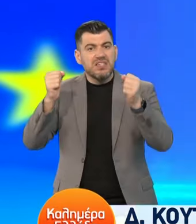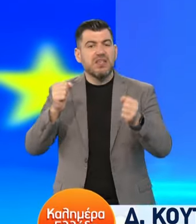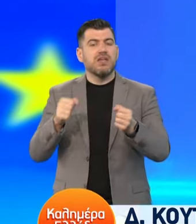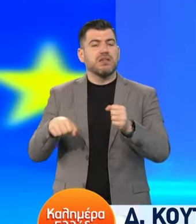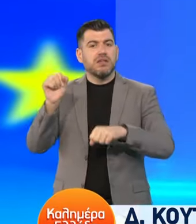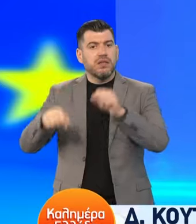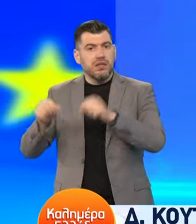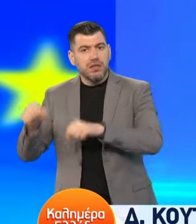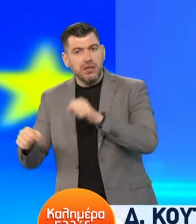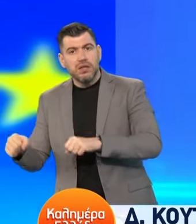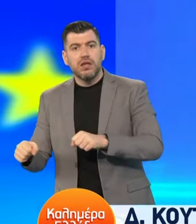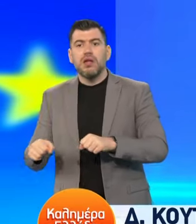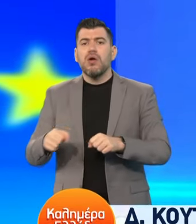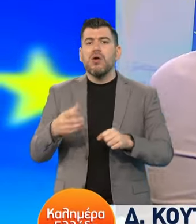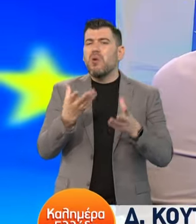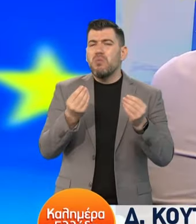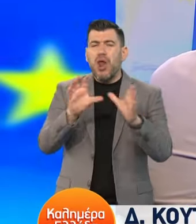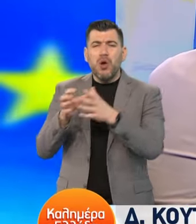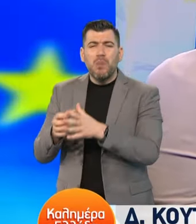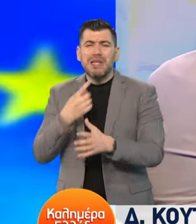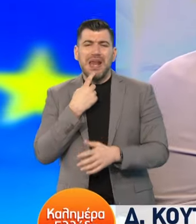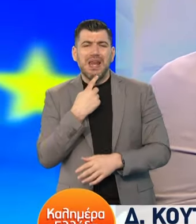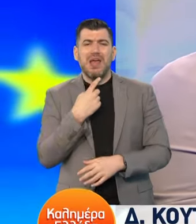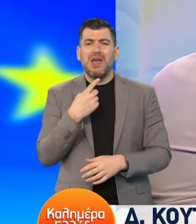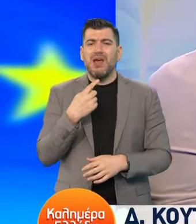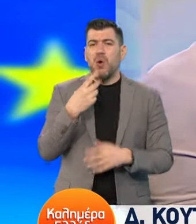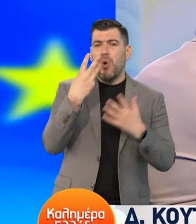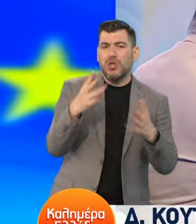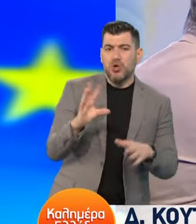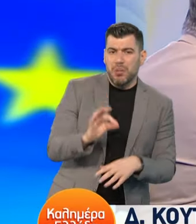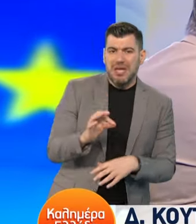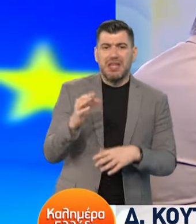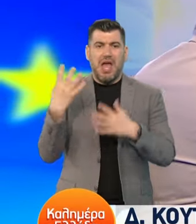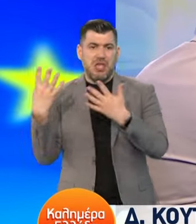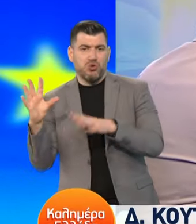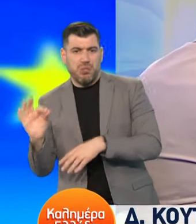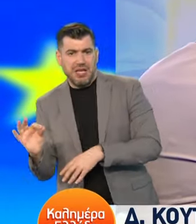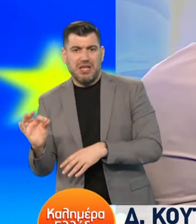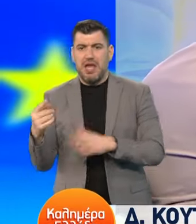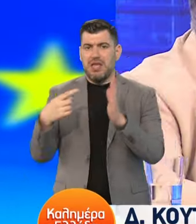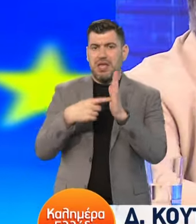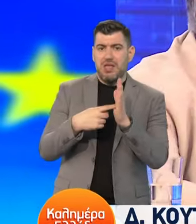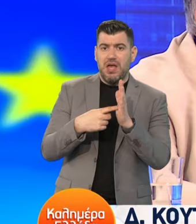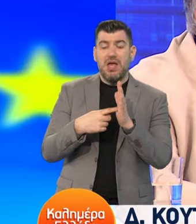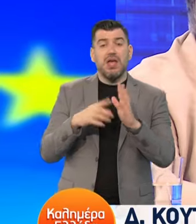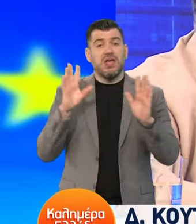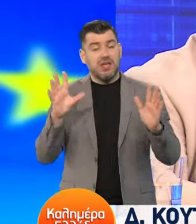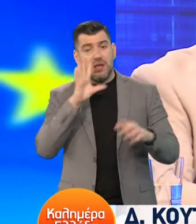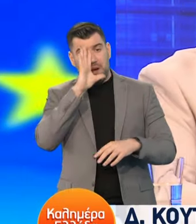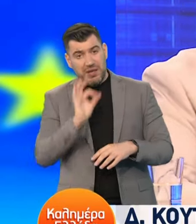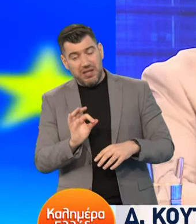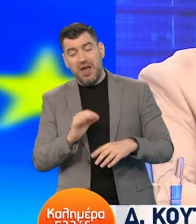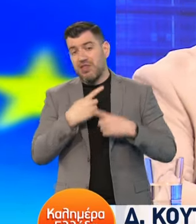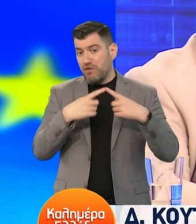άλλοι βάζουν 1000, άλλοι βάζουν 850. Ανάλογα με τις συνθήκες που είναι, γιατί άλλο να ξεκινάει ο άλλος από το 600 και άλλο να ξεκινάει από